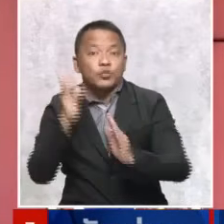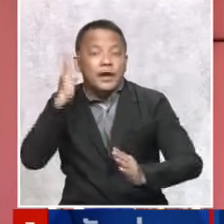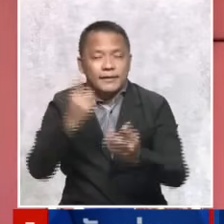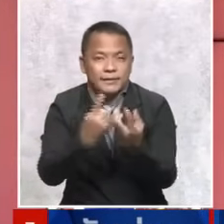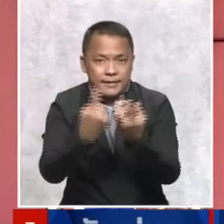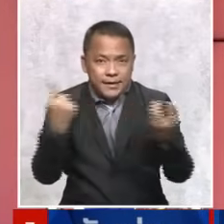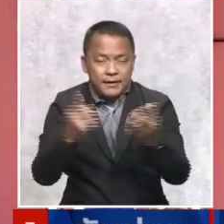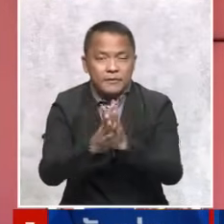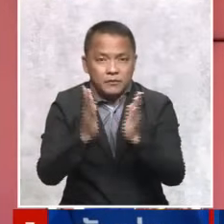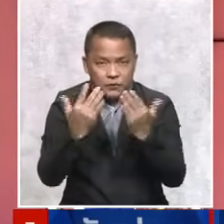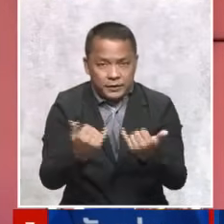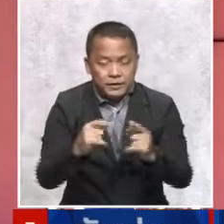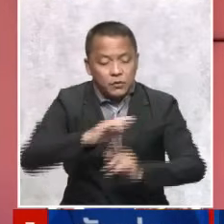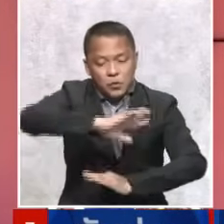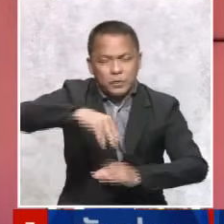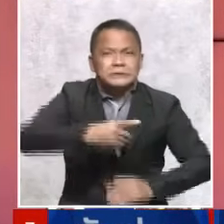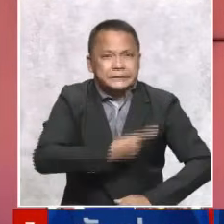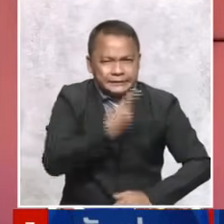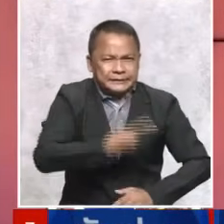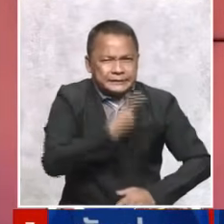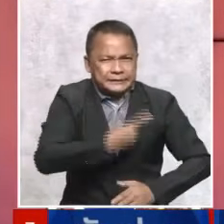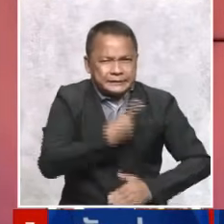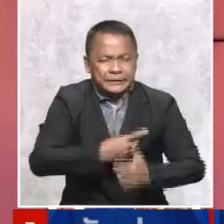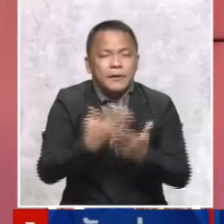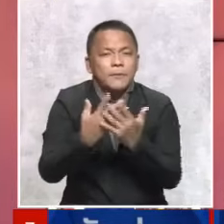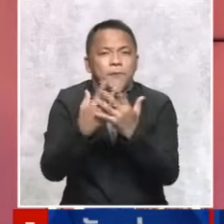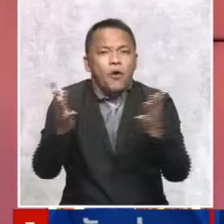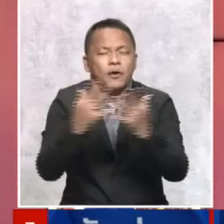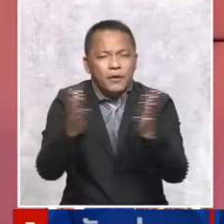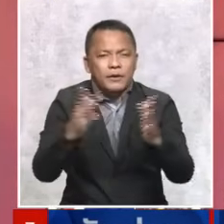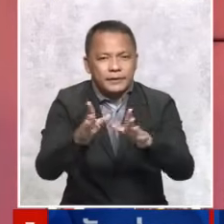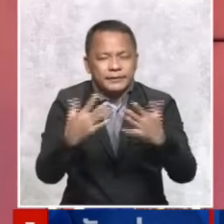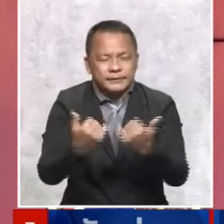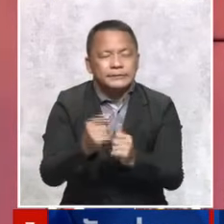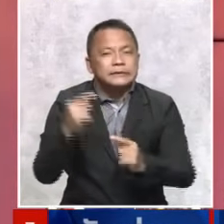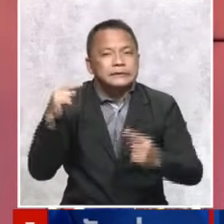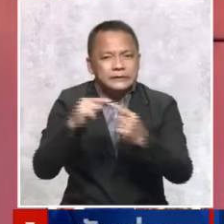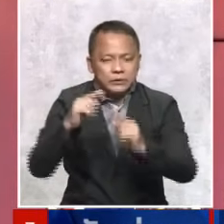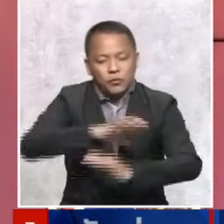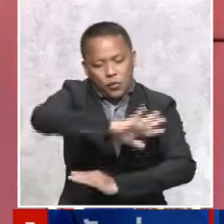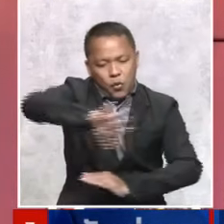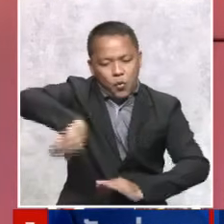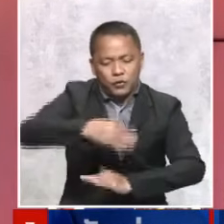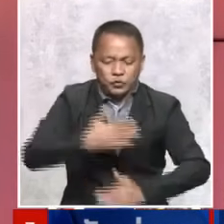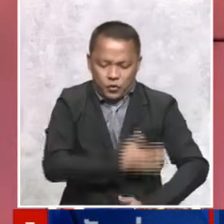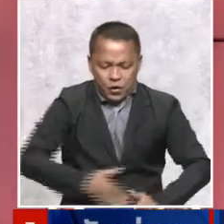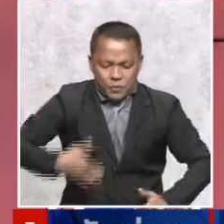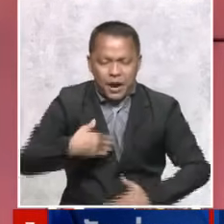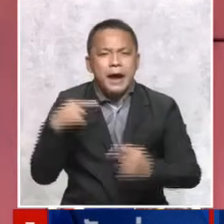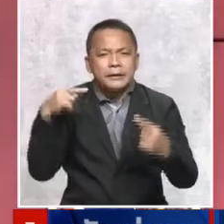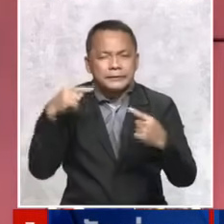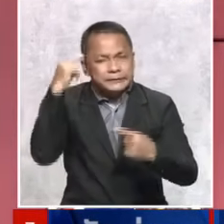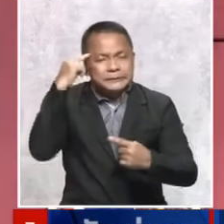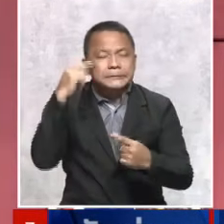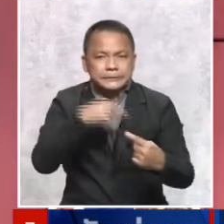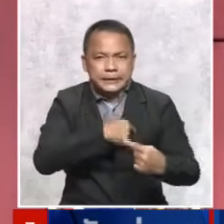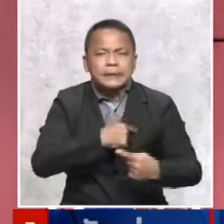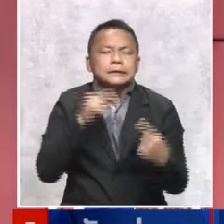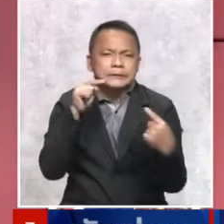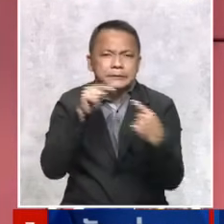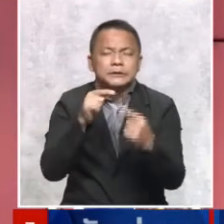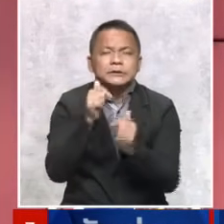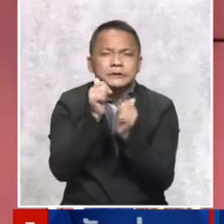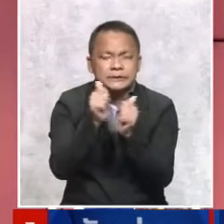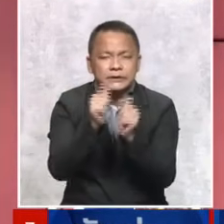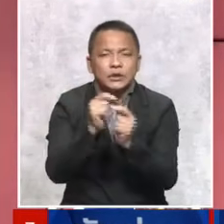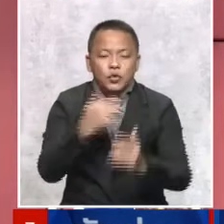ายทางนี้นะคะทุกคนดีใจค่ะที่รับการปล่อยตัวออกมาแล้วถือได้ว่าทุกคนมีสุขภาพจิตที่ดีซึ่งสถ